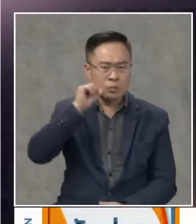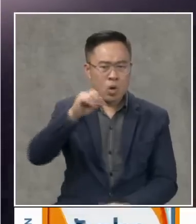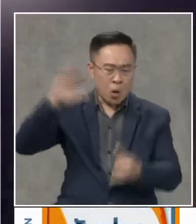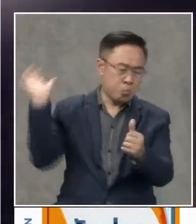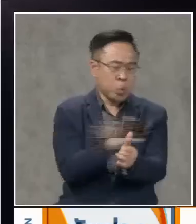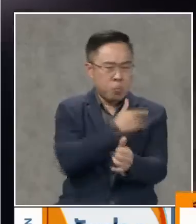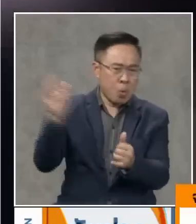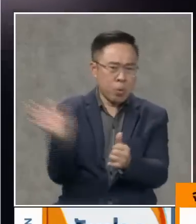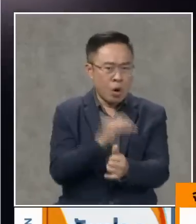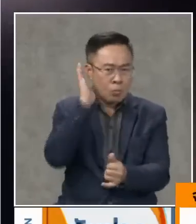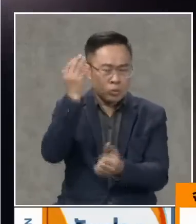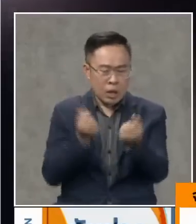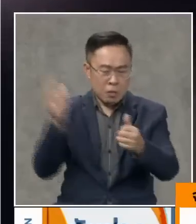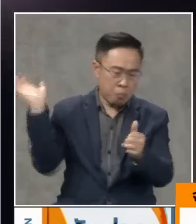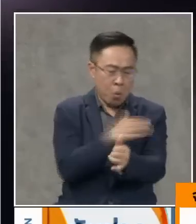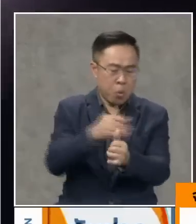ย